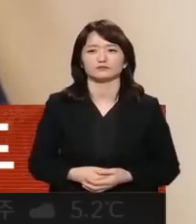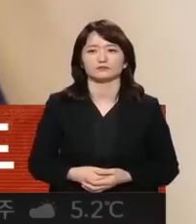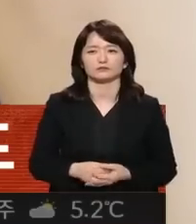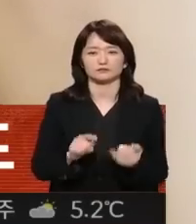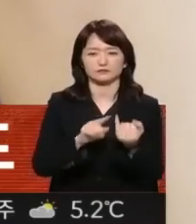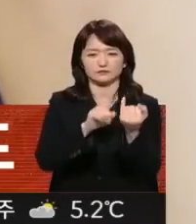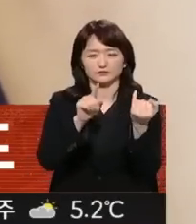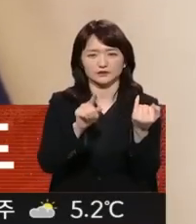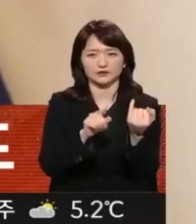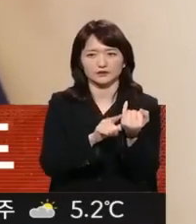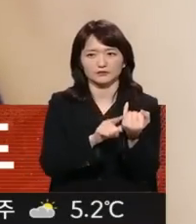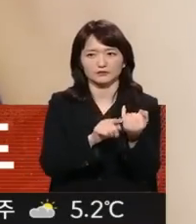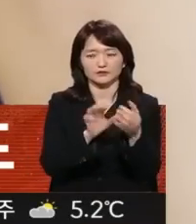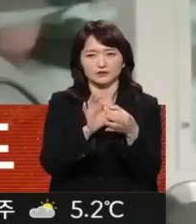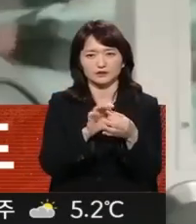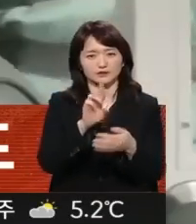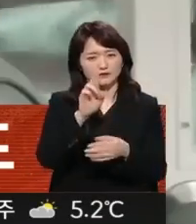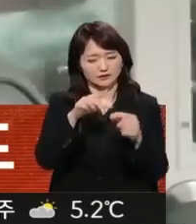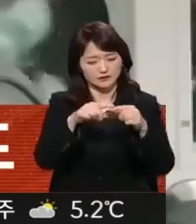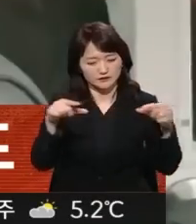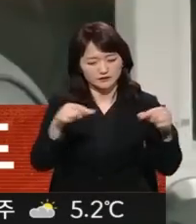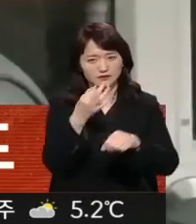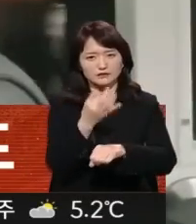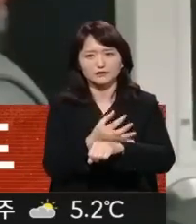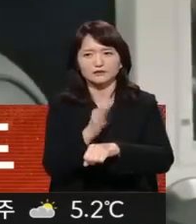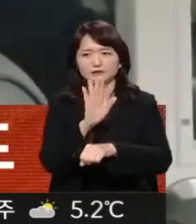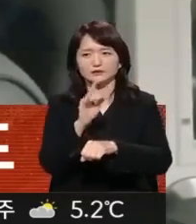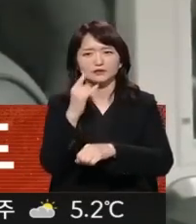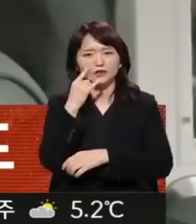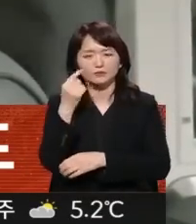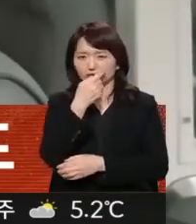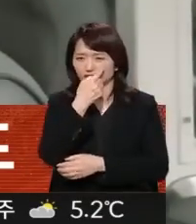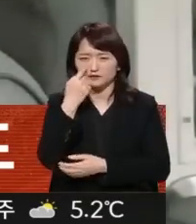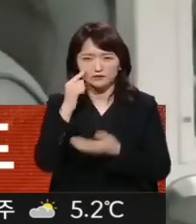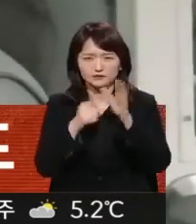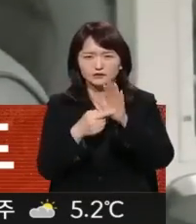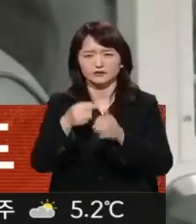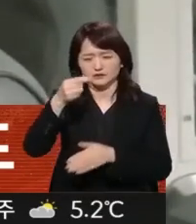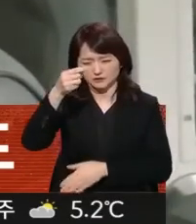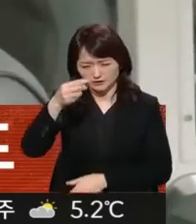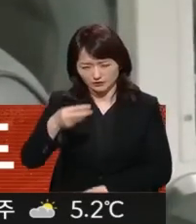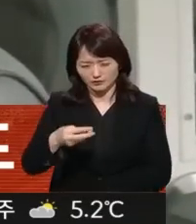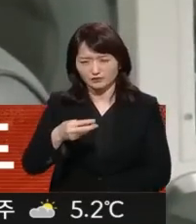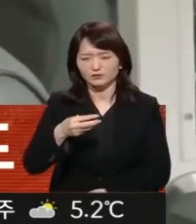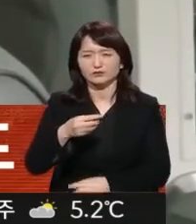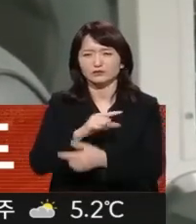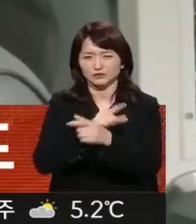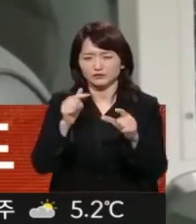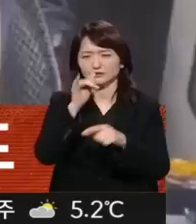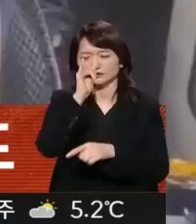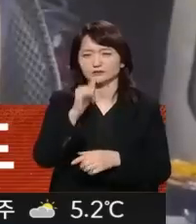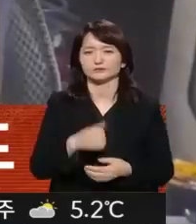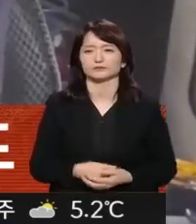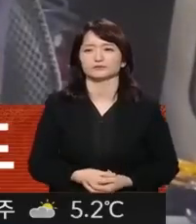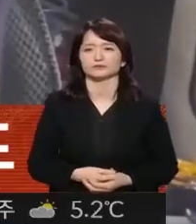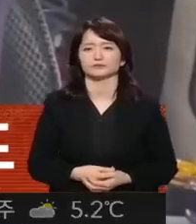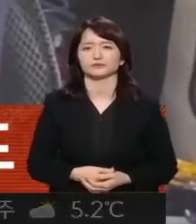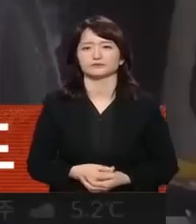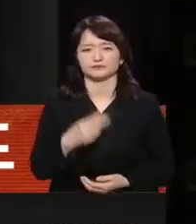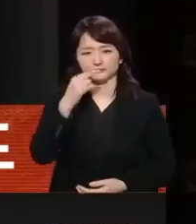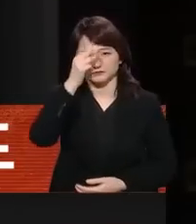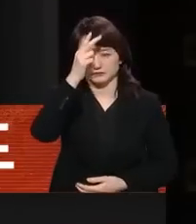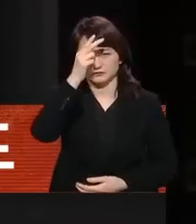추정위원회 생리대도 사지 않았는 등등 엄마인 지금 증거는 여러가지가 있습니다 자 결국 이제 검찰이 그 아이